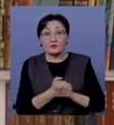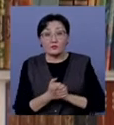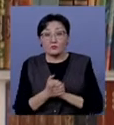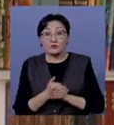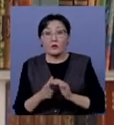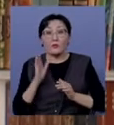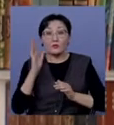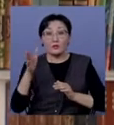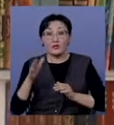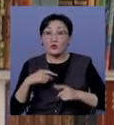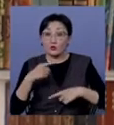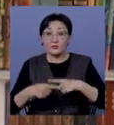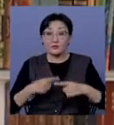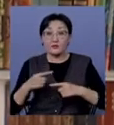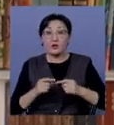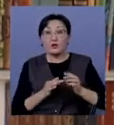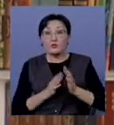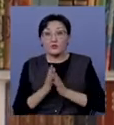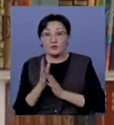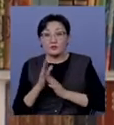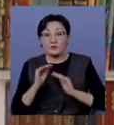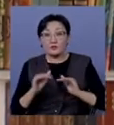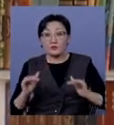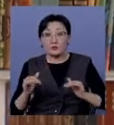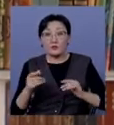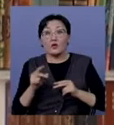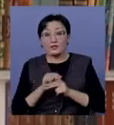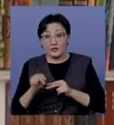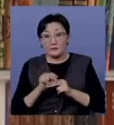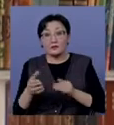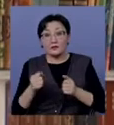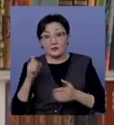болашақ ұрпақ өскелең өрен осыдан өсиет алады деген сенімдеміз.